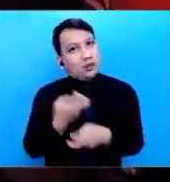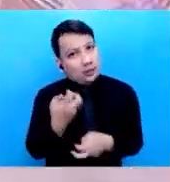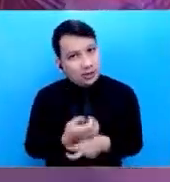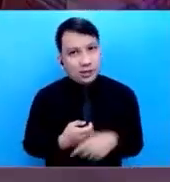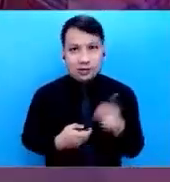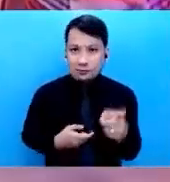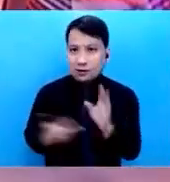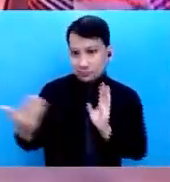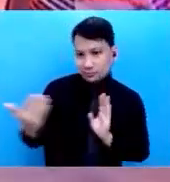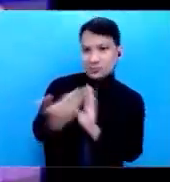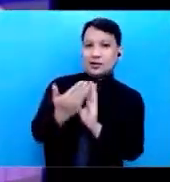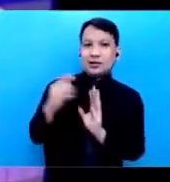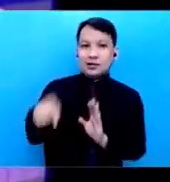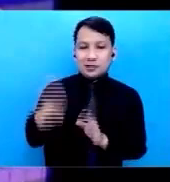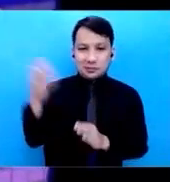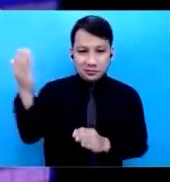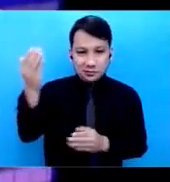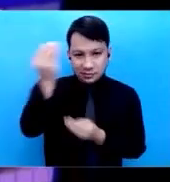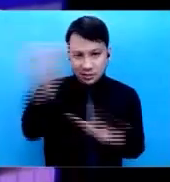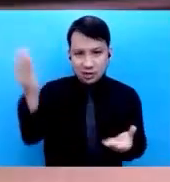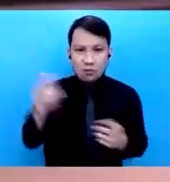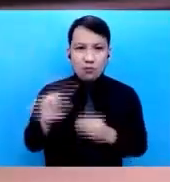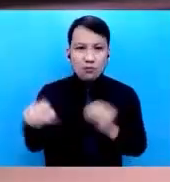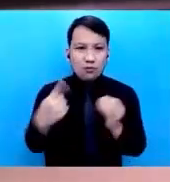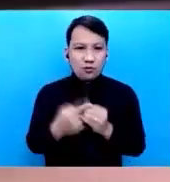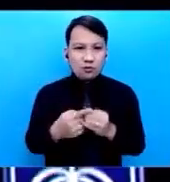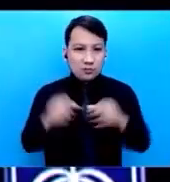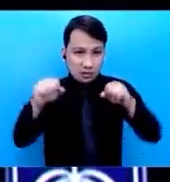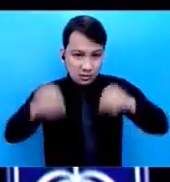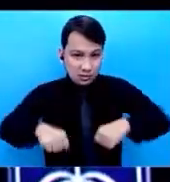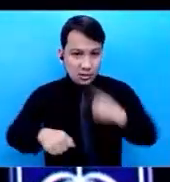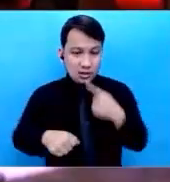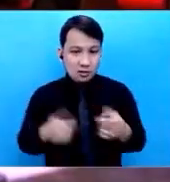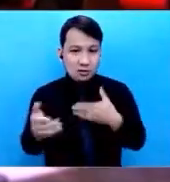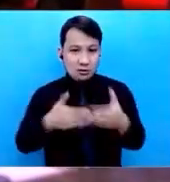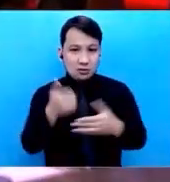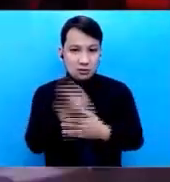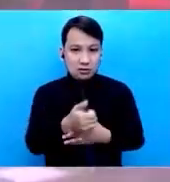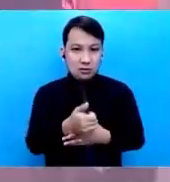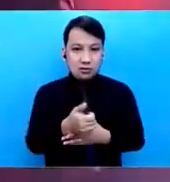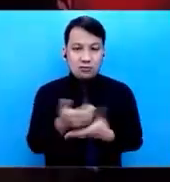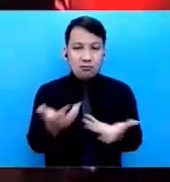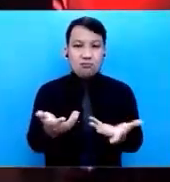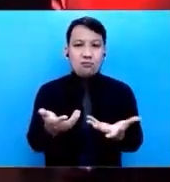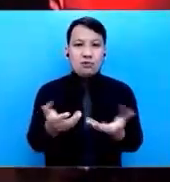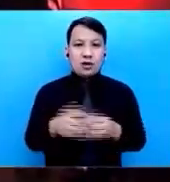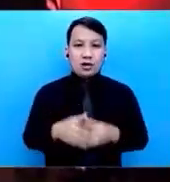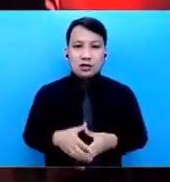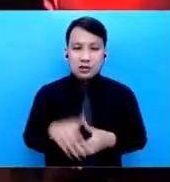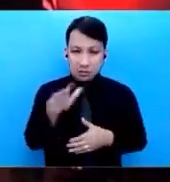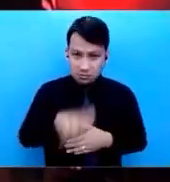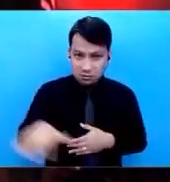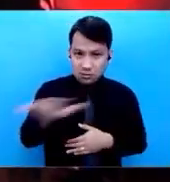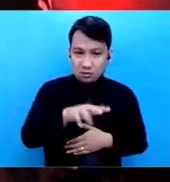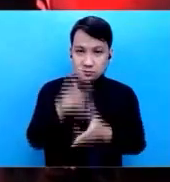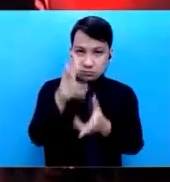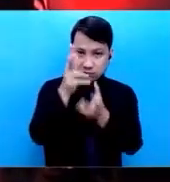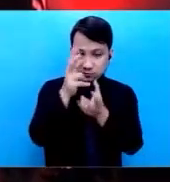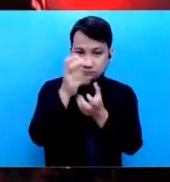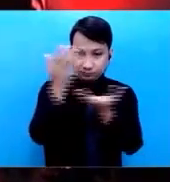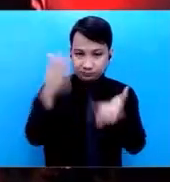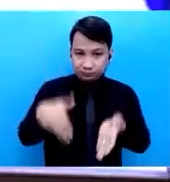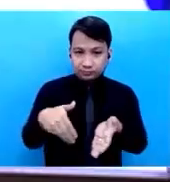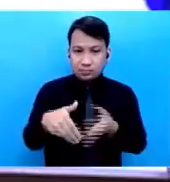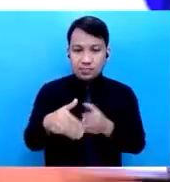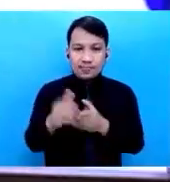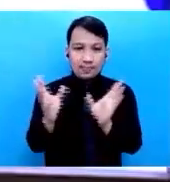sa mamamahayag. Ano ba ang kakayanan ng kandidatong yon? Lahat yon maririnig natin dito sa forum na